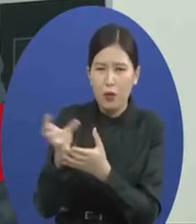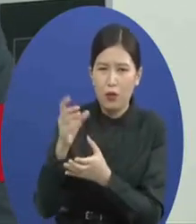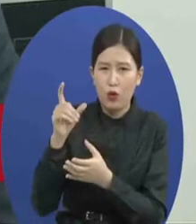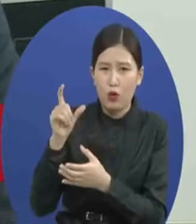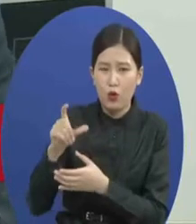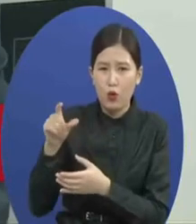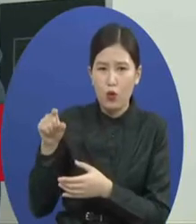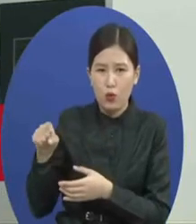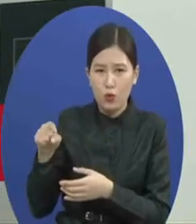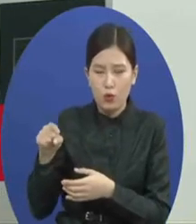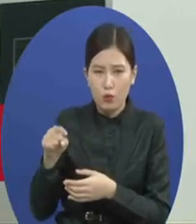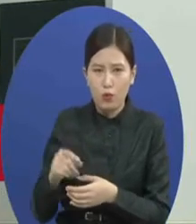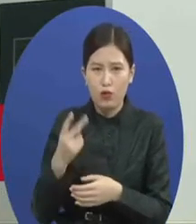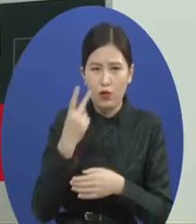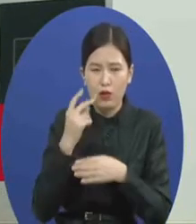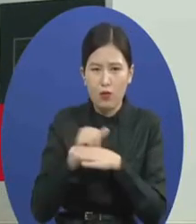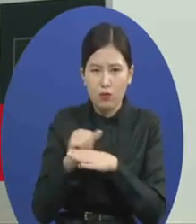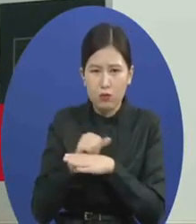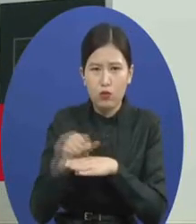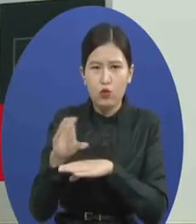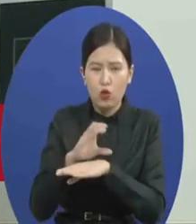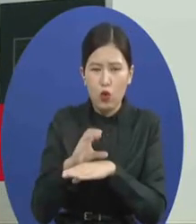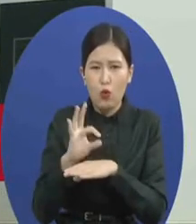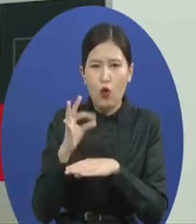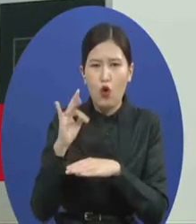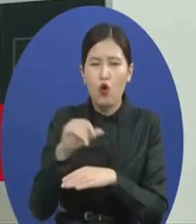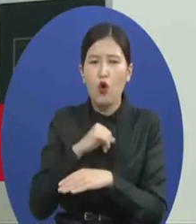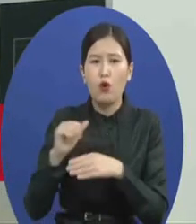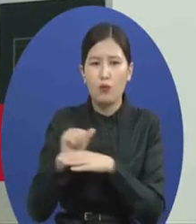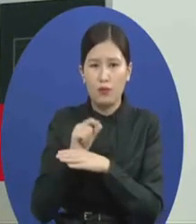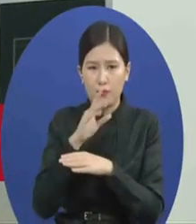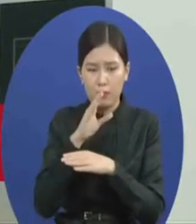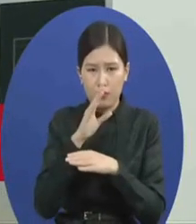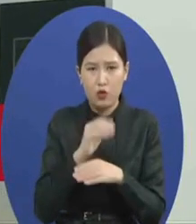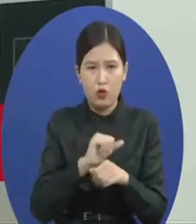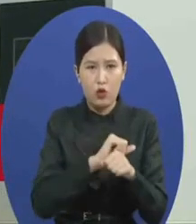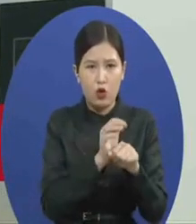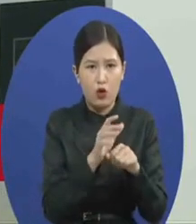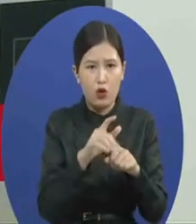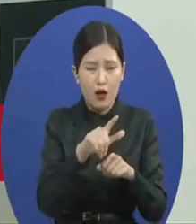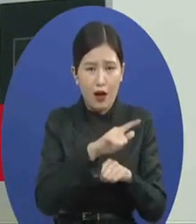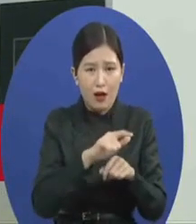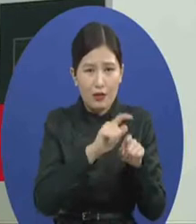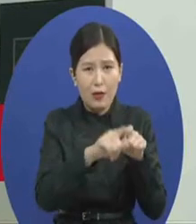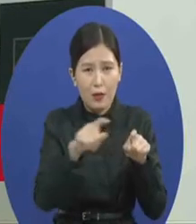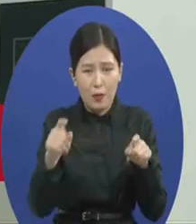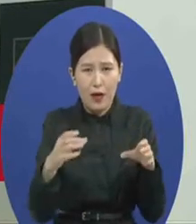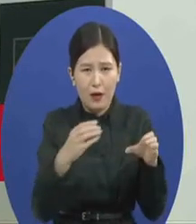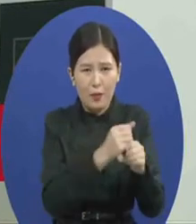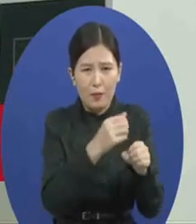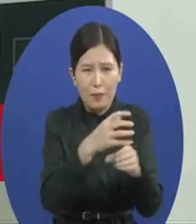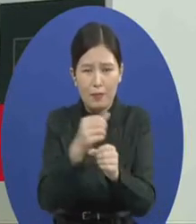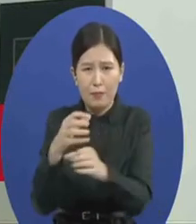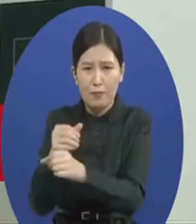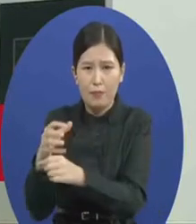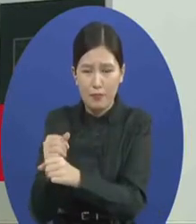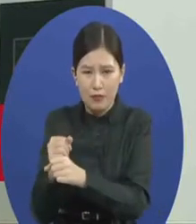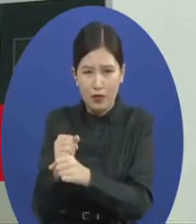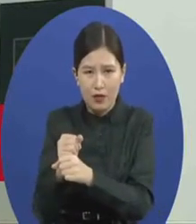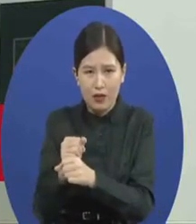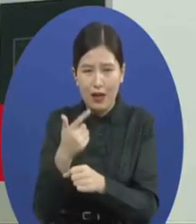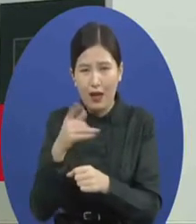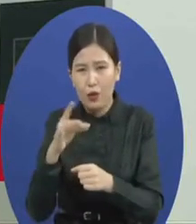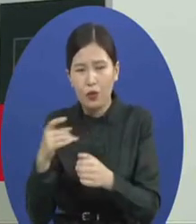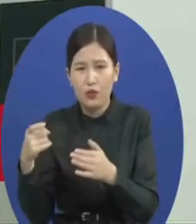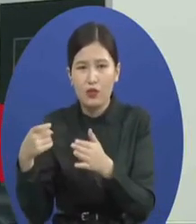төвшөнд нь бэлтгэнэ. COVID-19 халдварын кластер голомтыг хомих хязгаарлах хариу арга хэмжээг орон